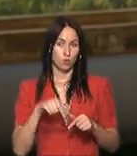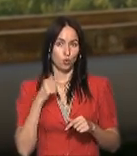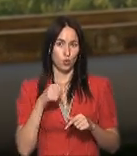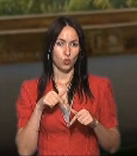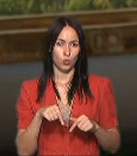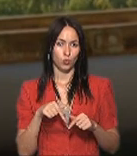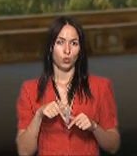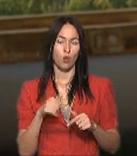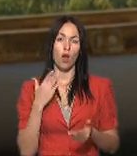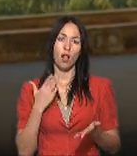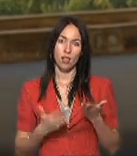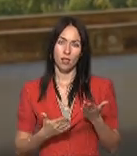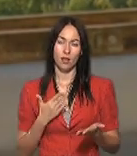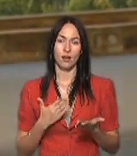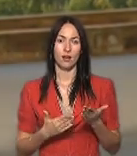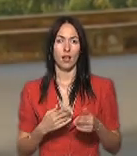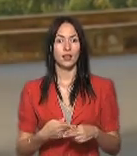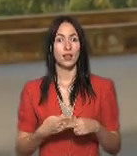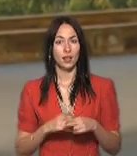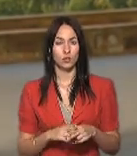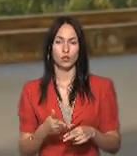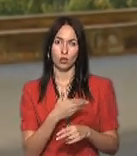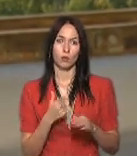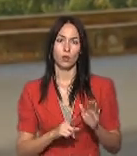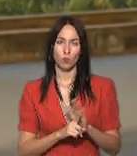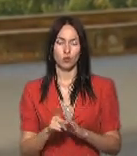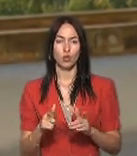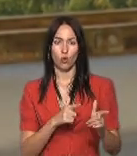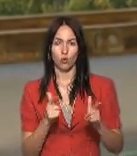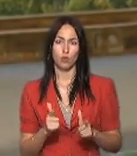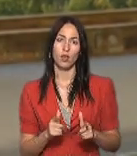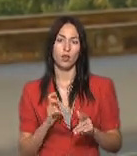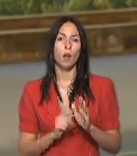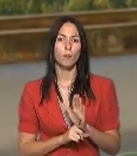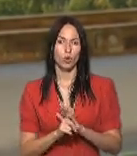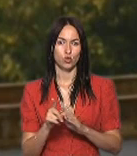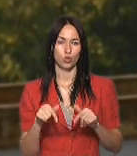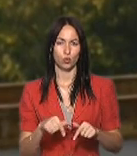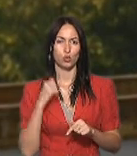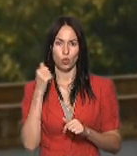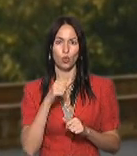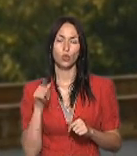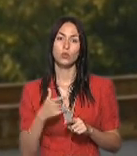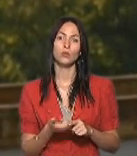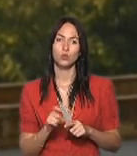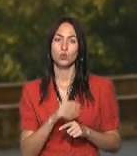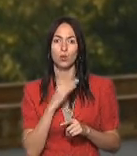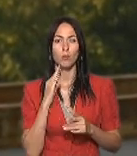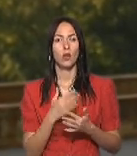цього року, але технічно ми почали готуватись на початку цього року. Там дуже багато